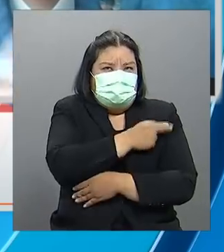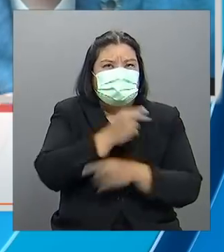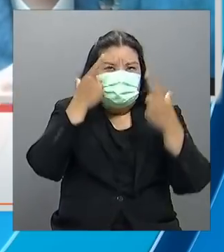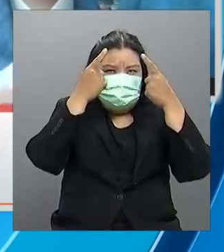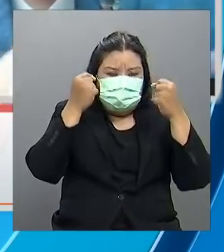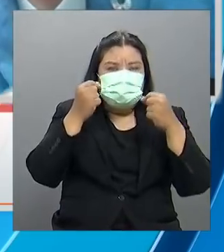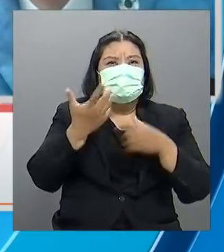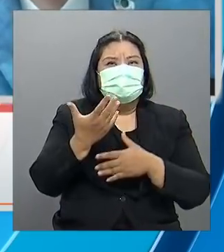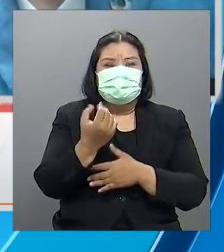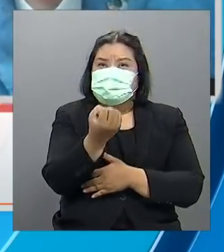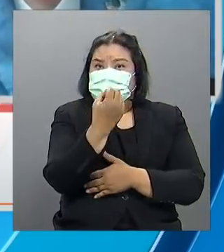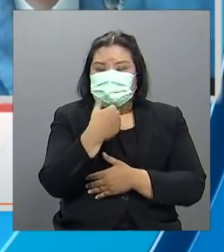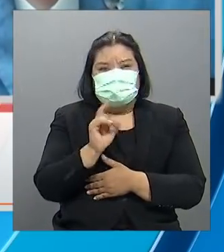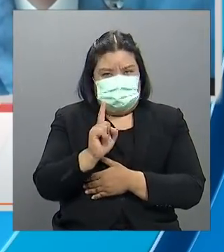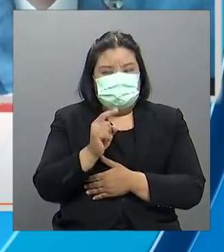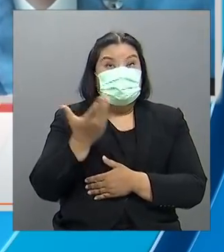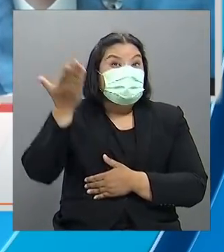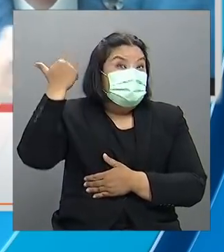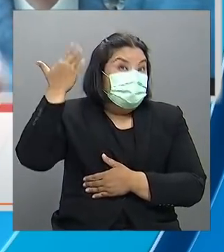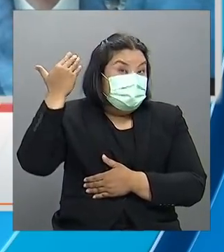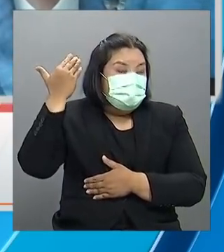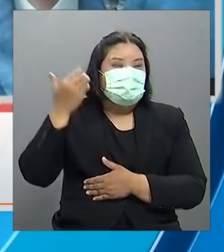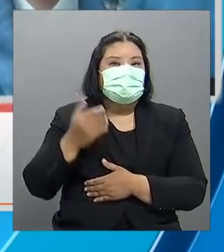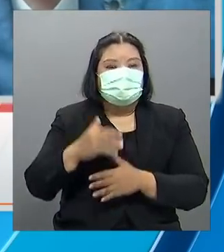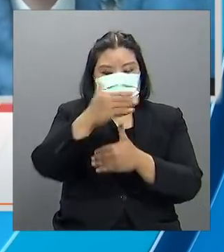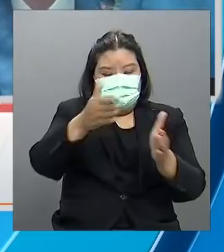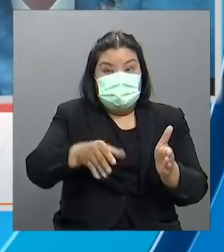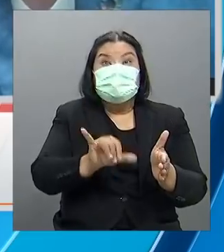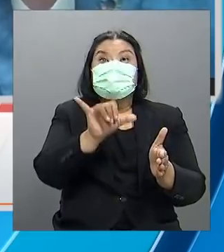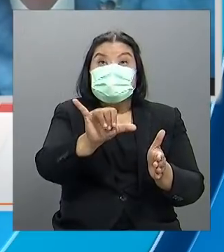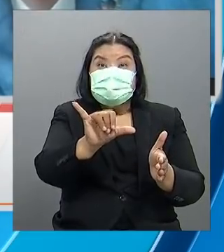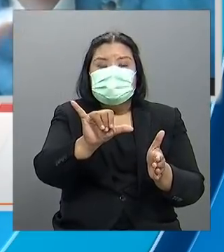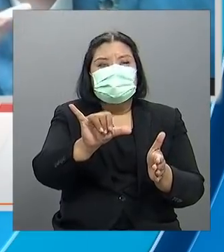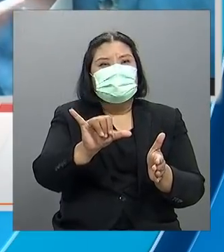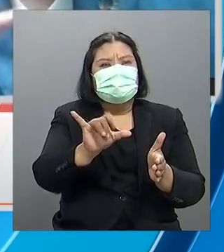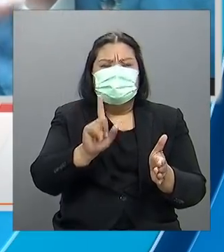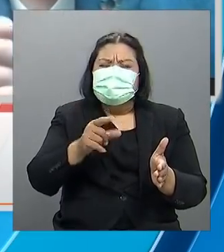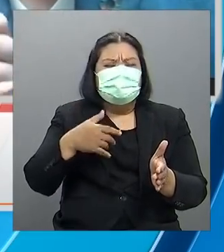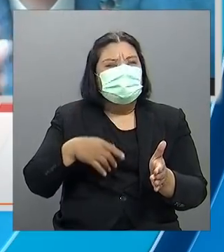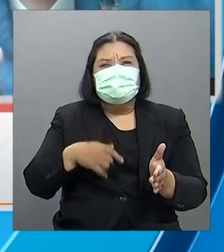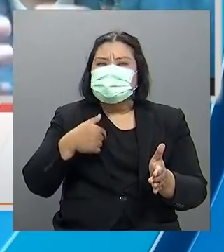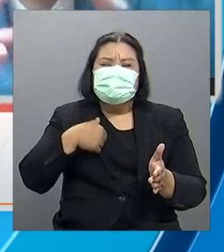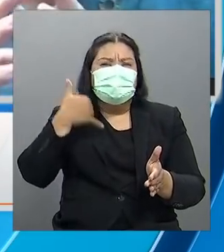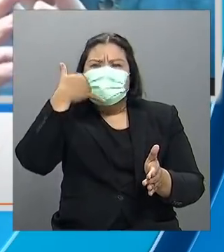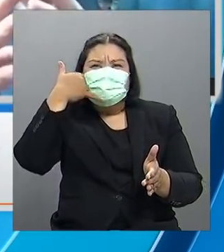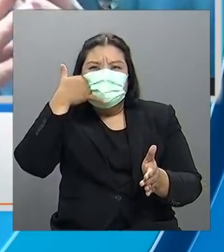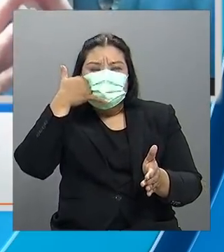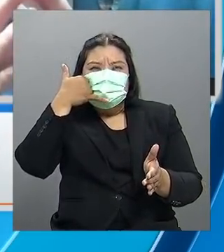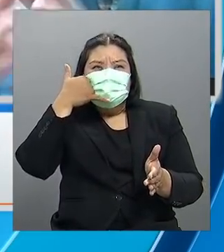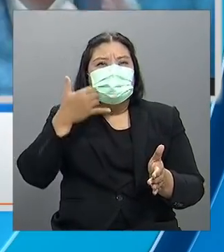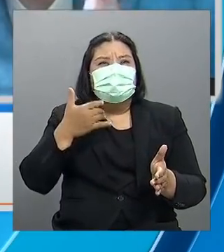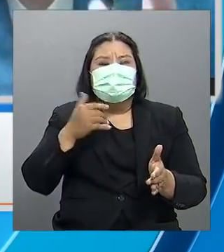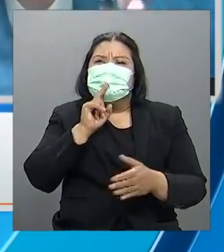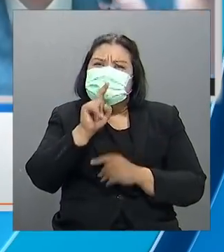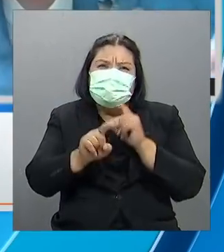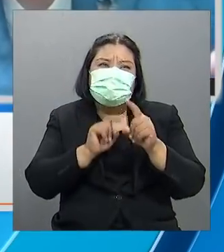ว่าก่อนหน้านี้ก่อนที่จะมีกล่องรอดตายเนี่ยการติดตามก็คือโทรติดตามตลอดซึ่งพอจำนวนปริมา